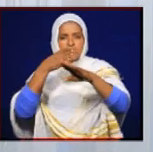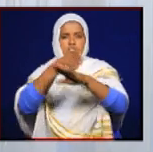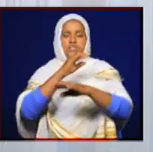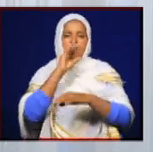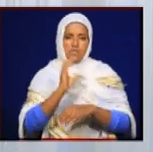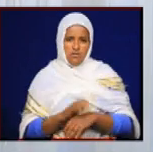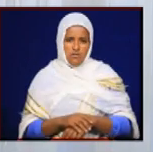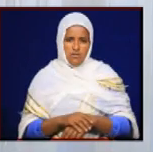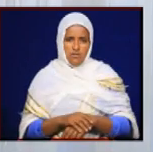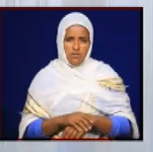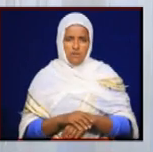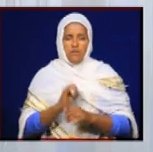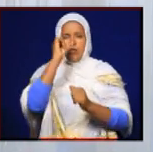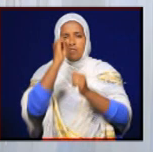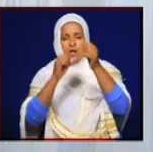እንጨት ነ